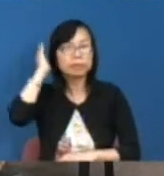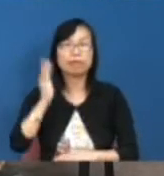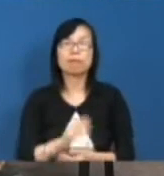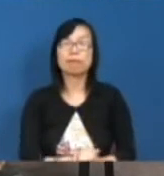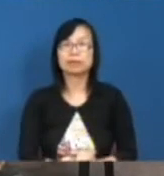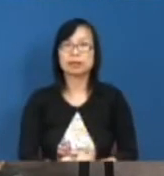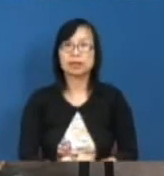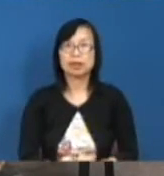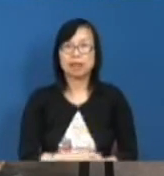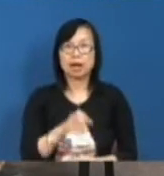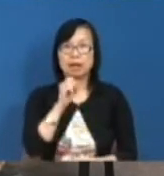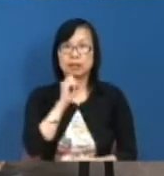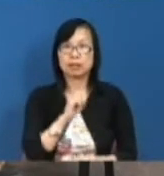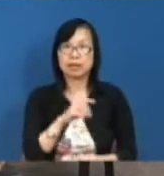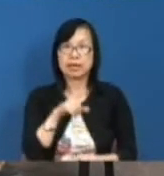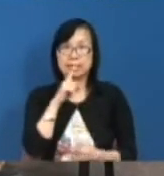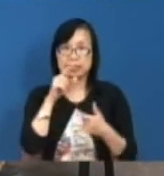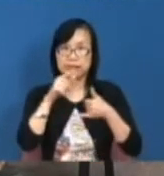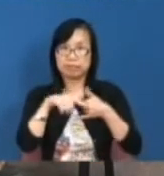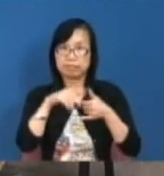佢你唔好講第唔好一件埋一件，